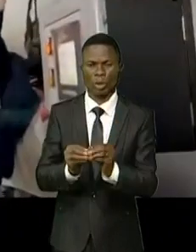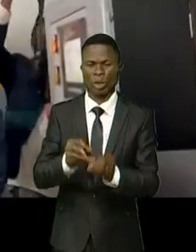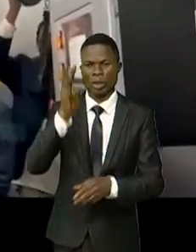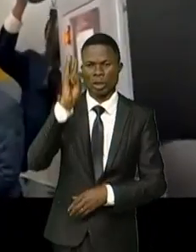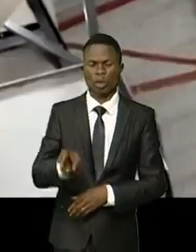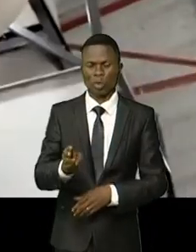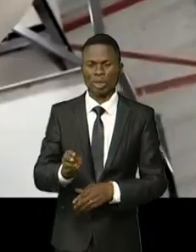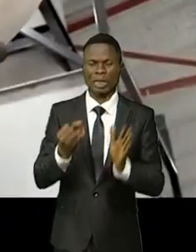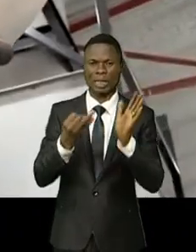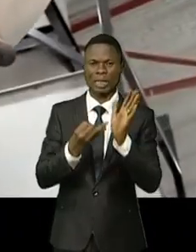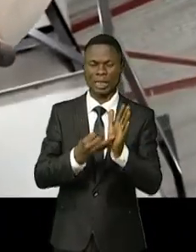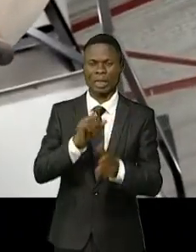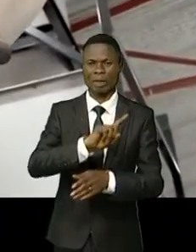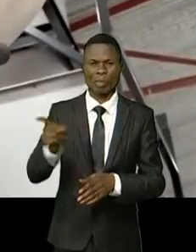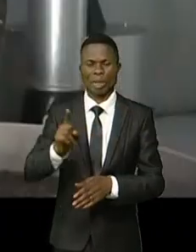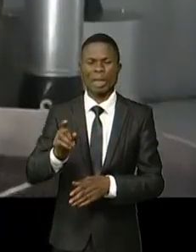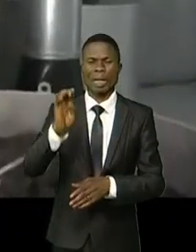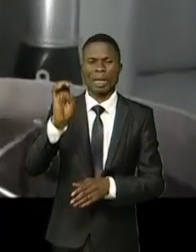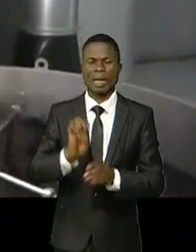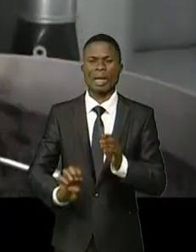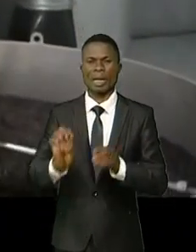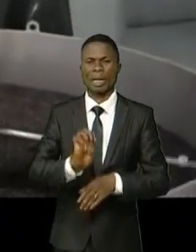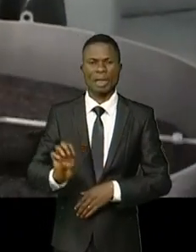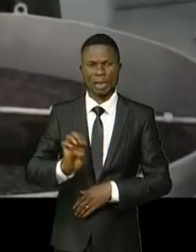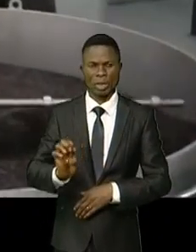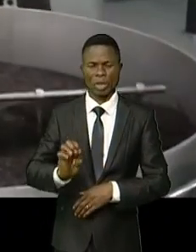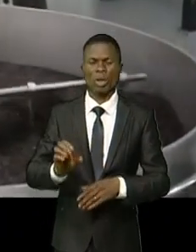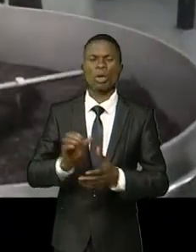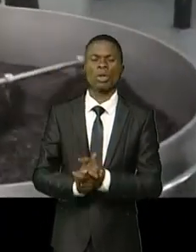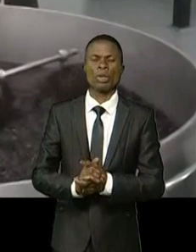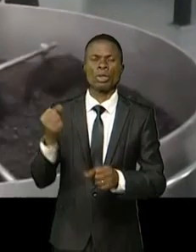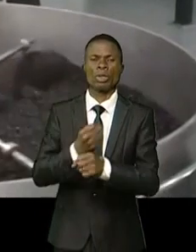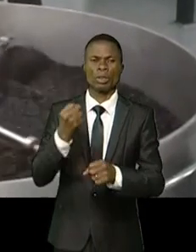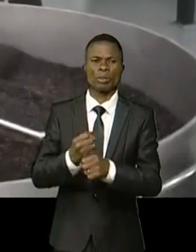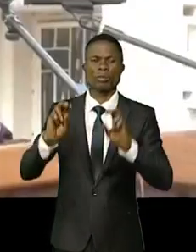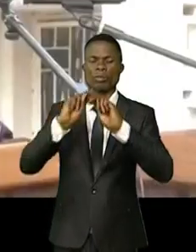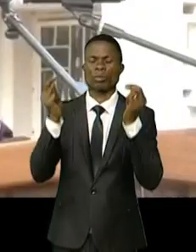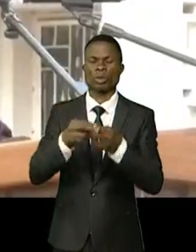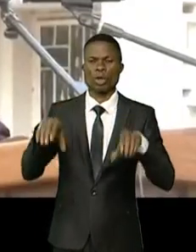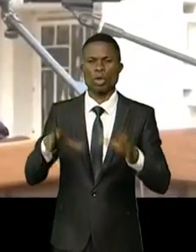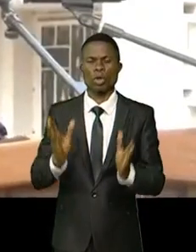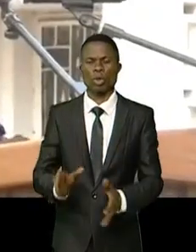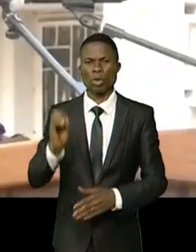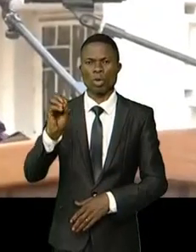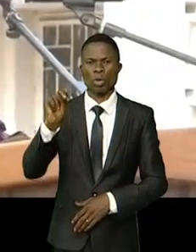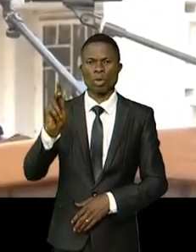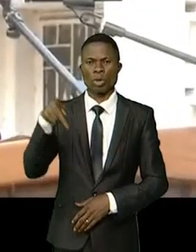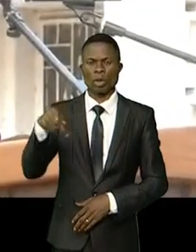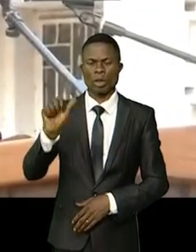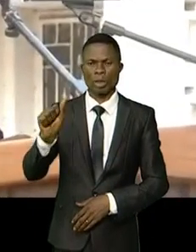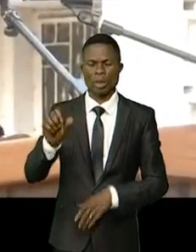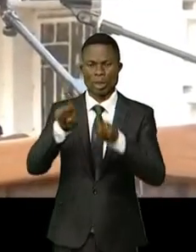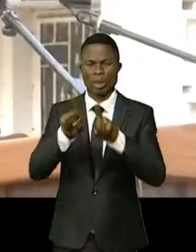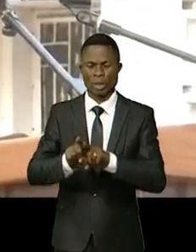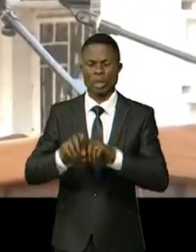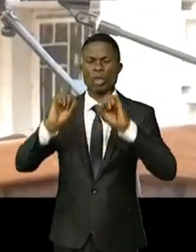307 000 euros est le fruit du partenariat public-privé entre l'Office national des productions agricoles du Congo, ONAPAC, et la Congolaise du